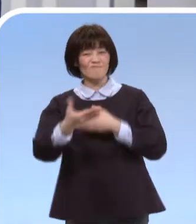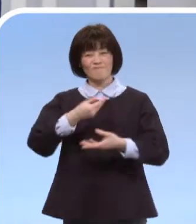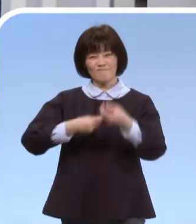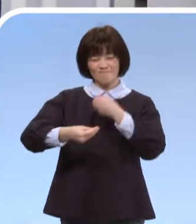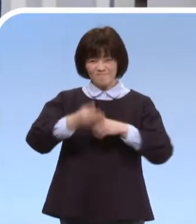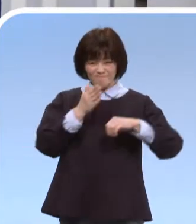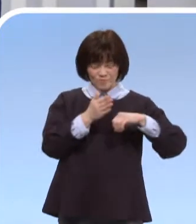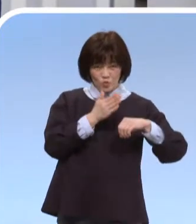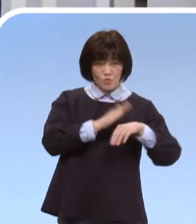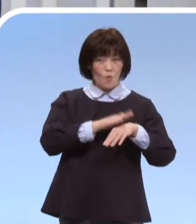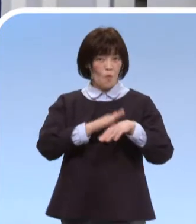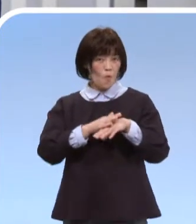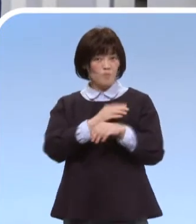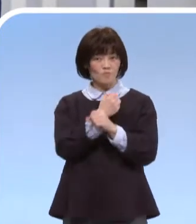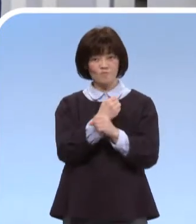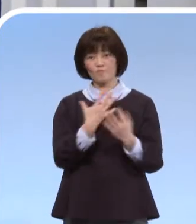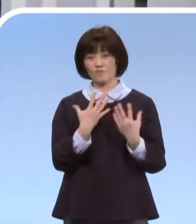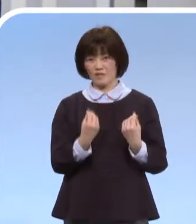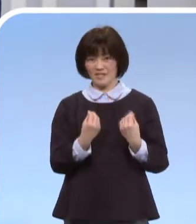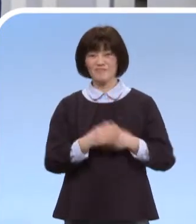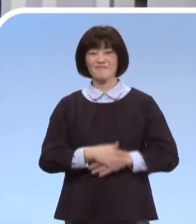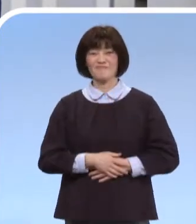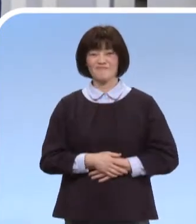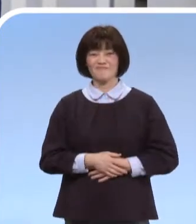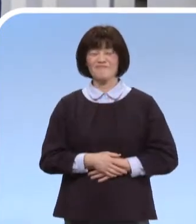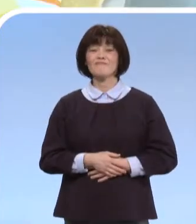す工夫をしました。